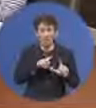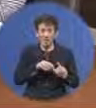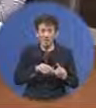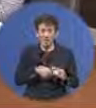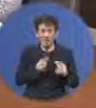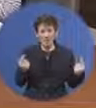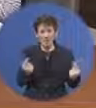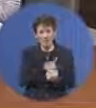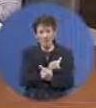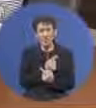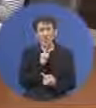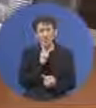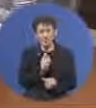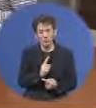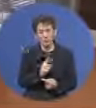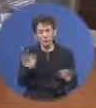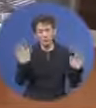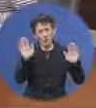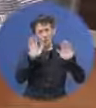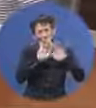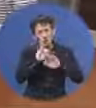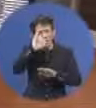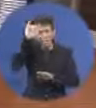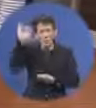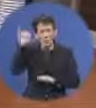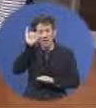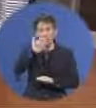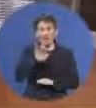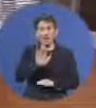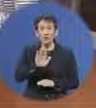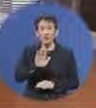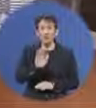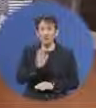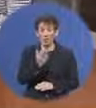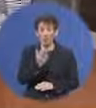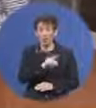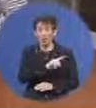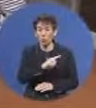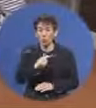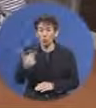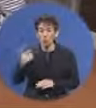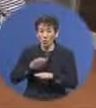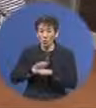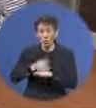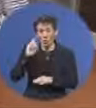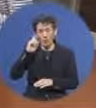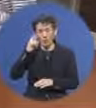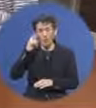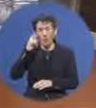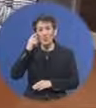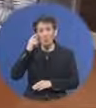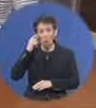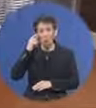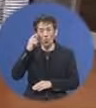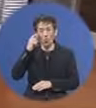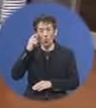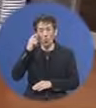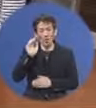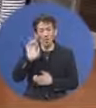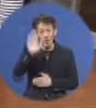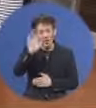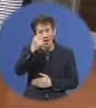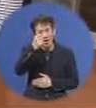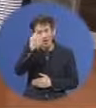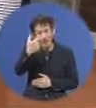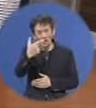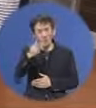あのとかくなんか暗いことばかり考えがちなんですけれども、はい、いろいろと方策を練ってみると、はい、あの未来がある